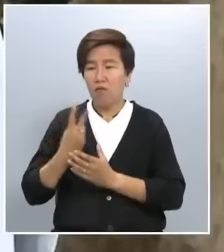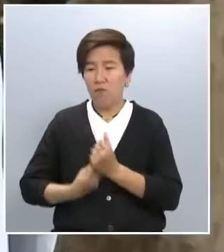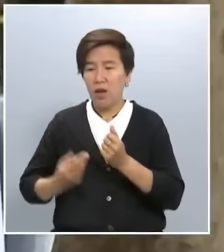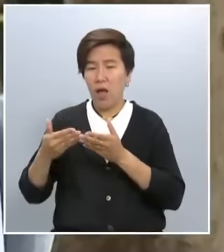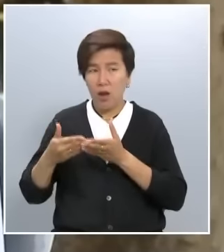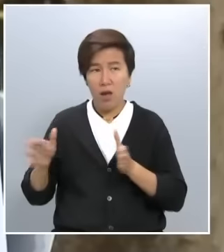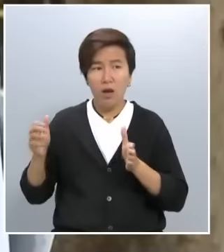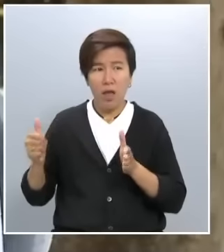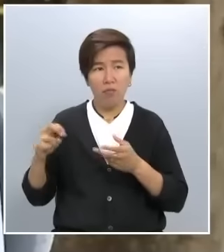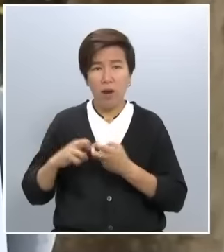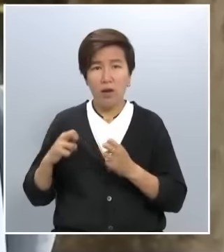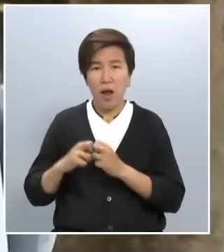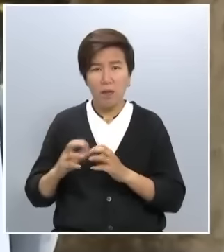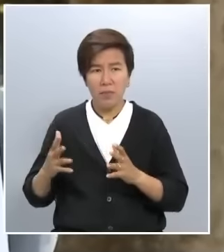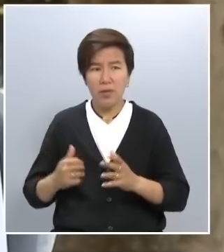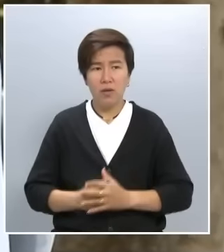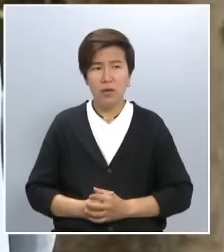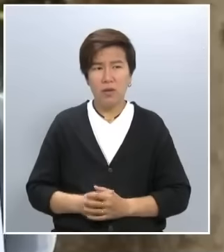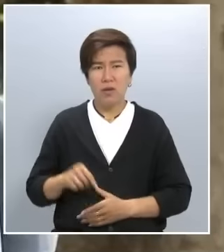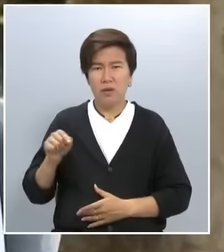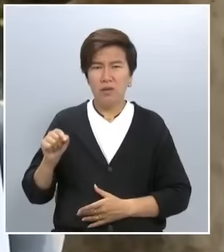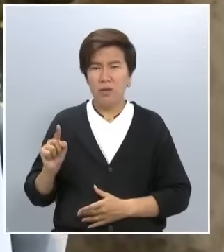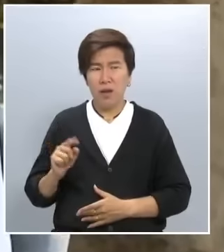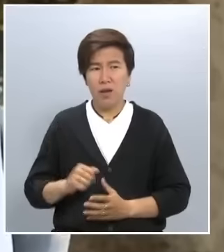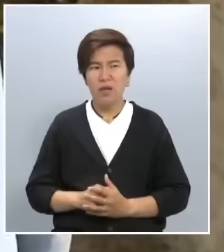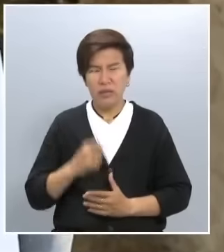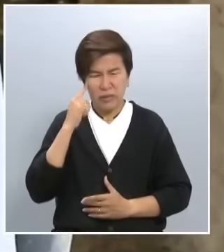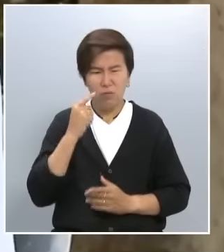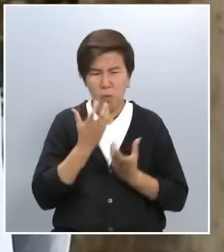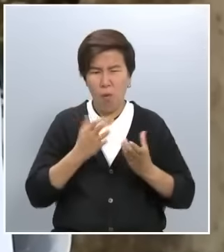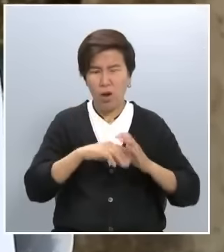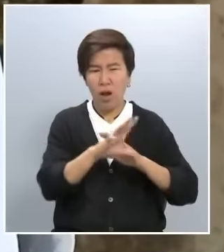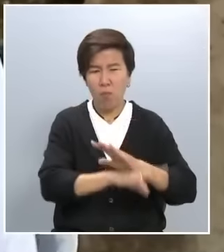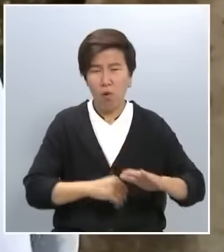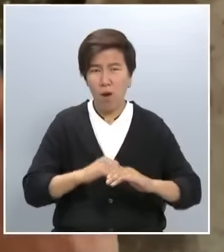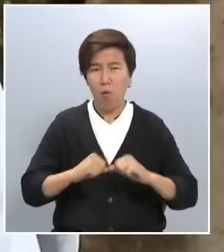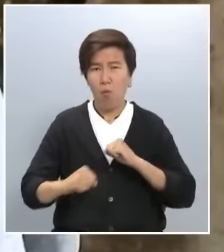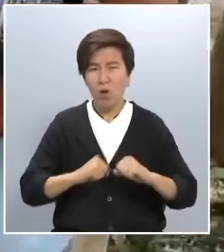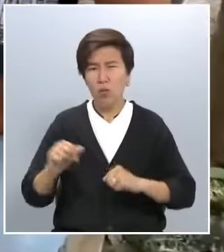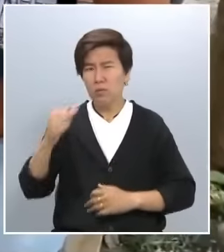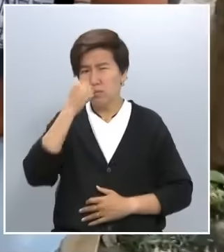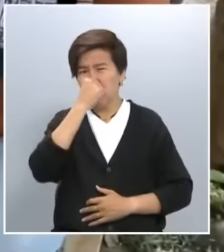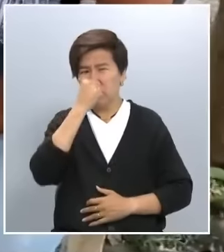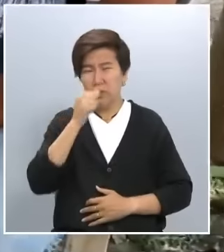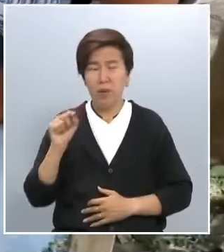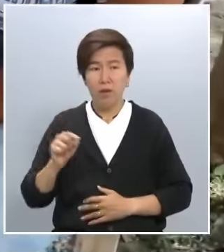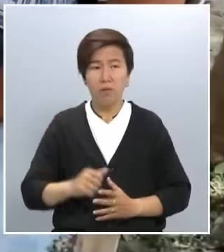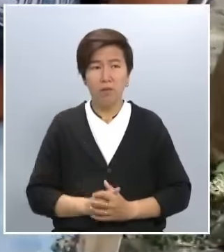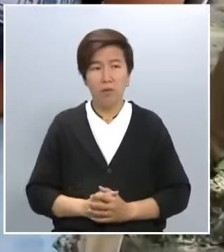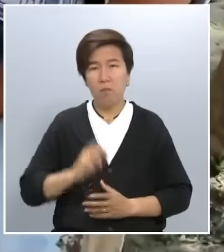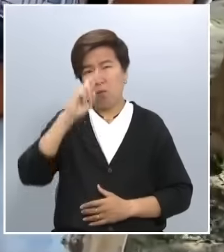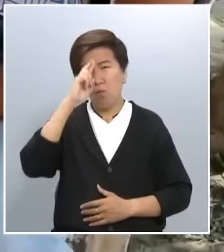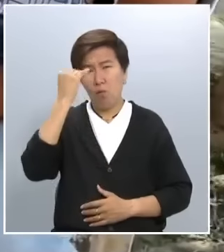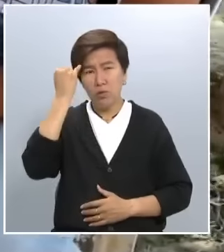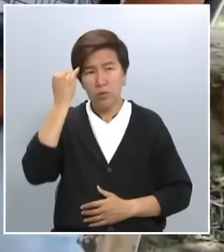างกันด้วยดีมั่นใจว่าเหตุการณ์ที่เกิดขึ้นเป็นการหวังชิงทรัพย์ของวัยรุ่นที่คึกขนองหรือไม่ก็อาจจะเป็นผู้ป่วยจิตเวช